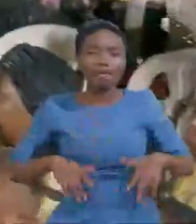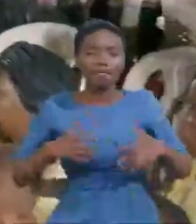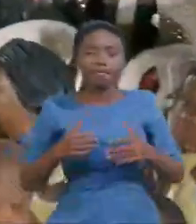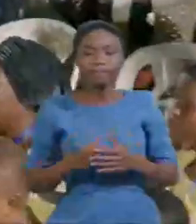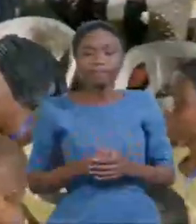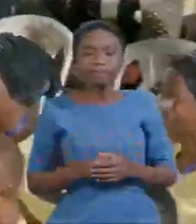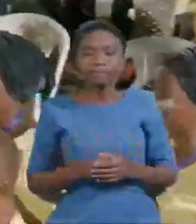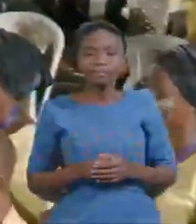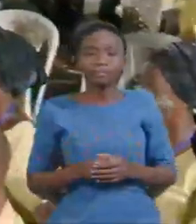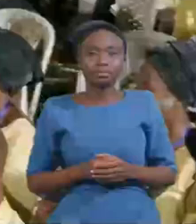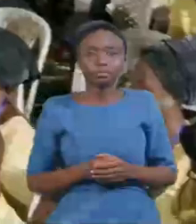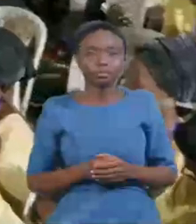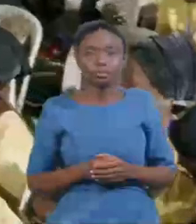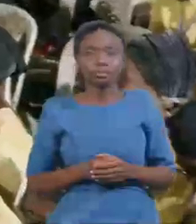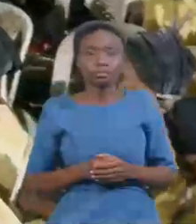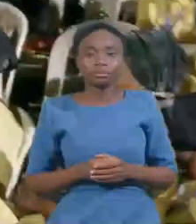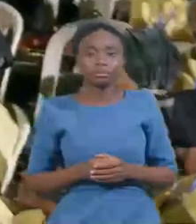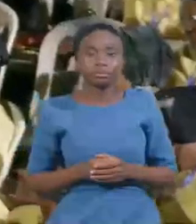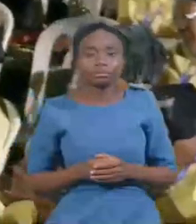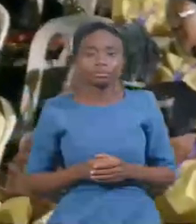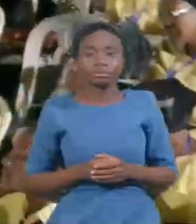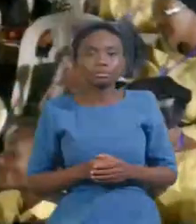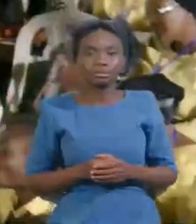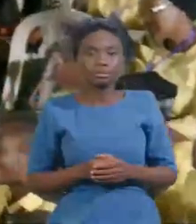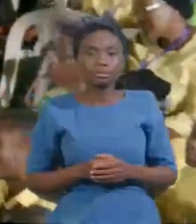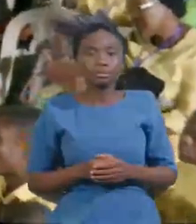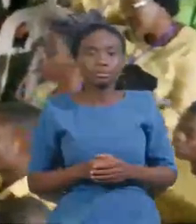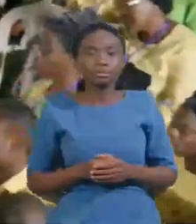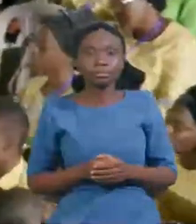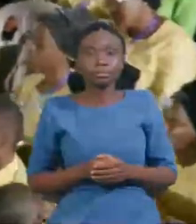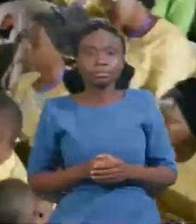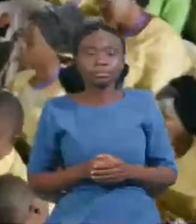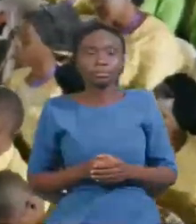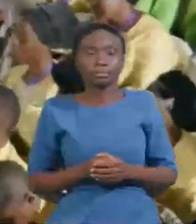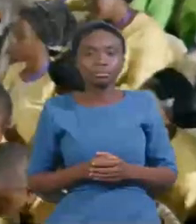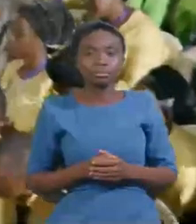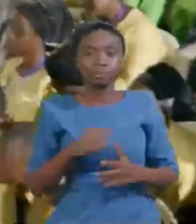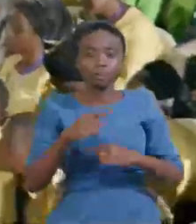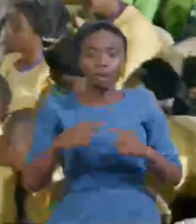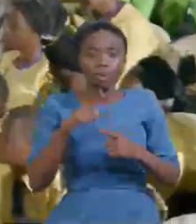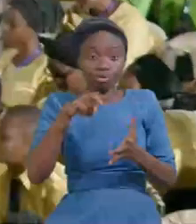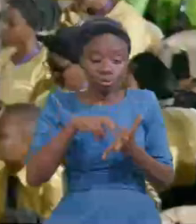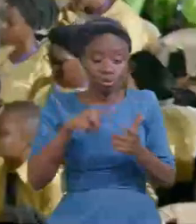Et ce soir, quand tu vas te lever pour prier, tu tiendras sur toutes les montagnes de ta vie.